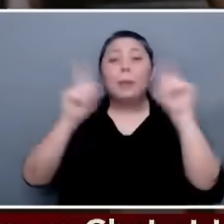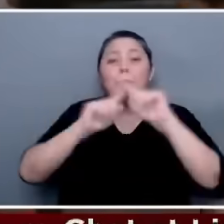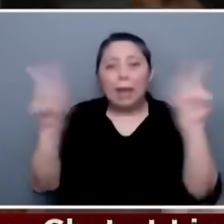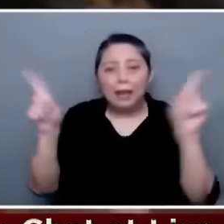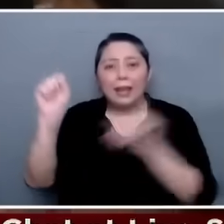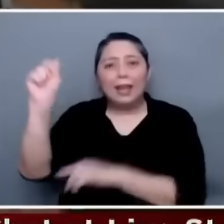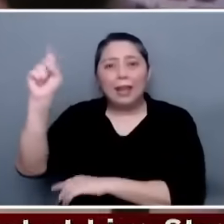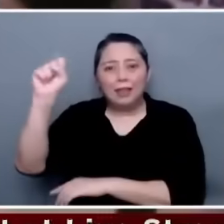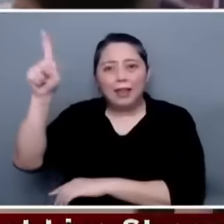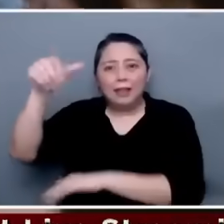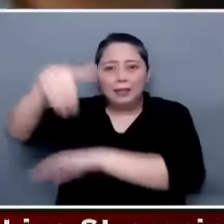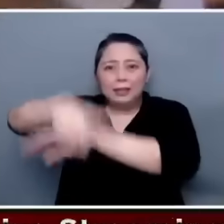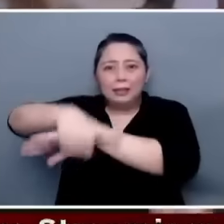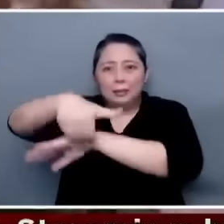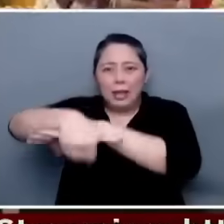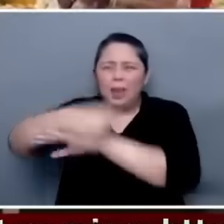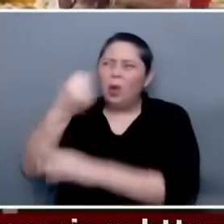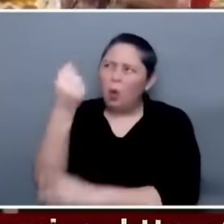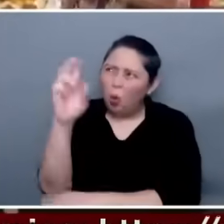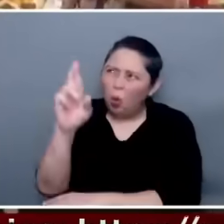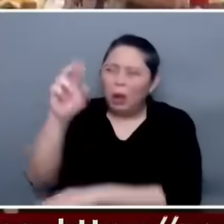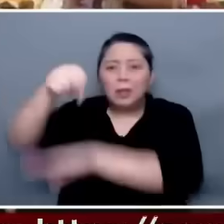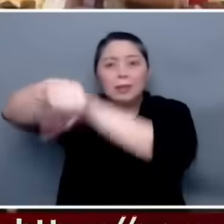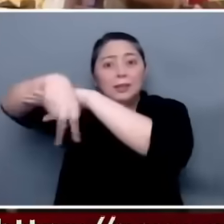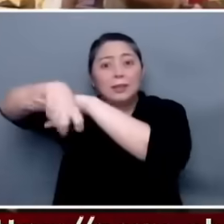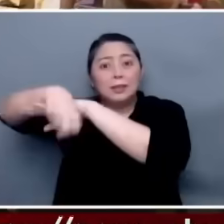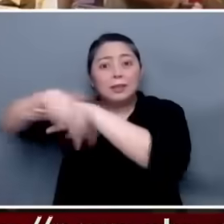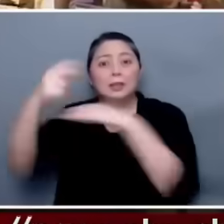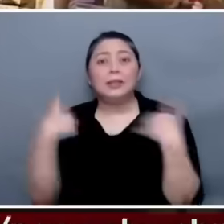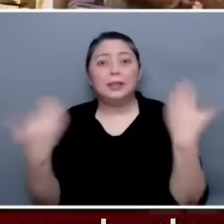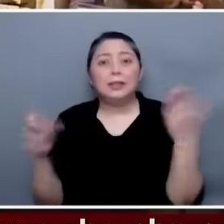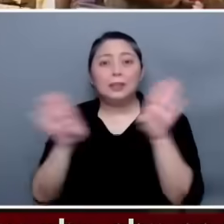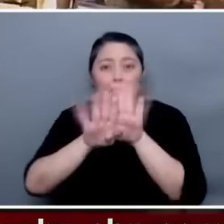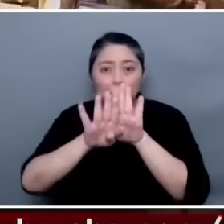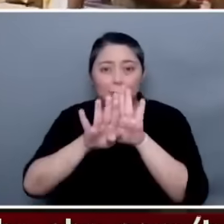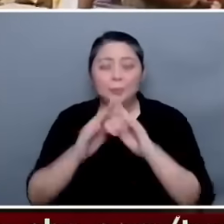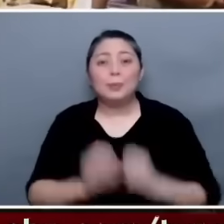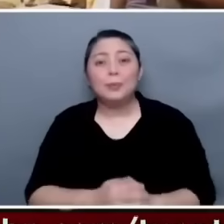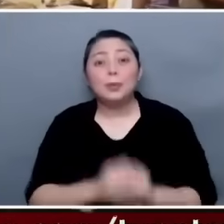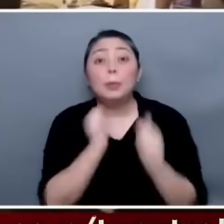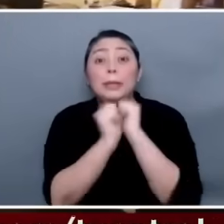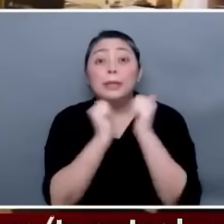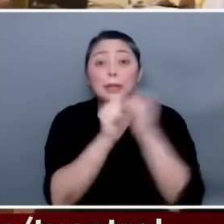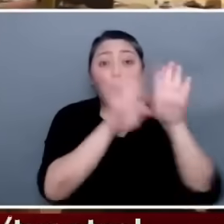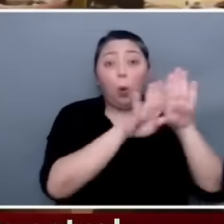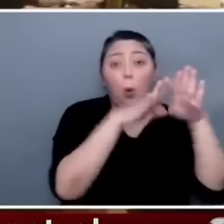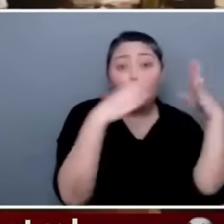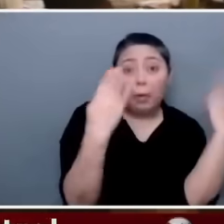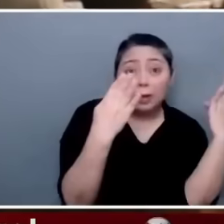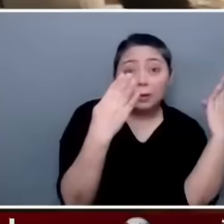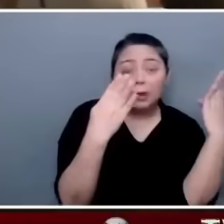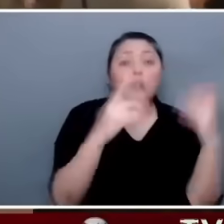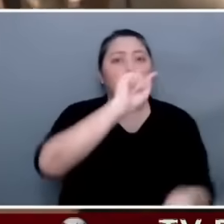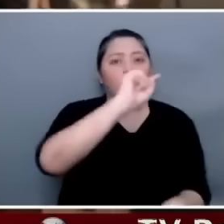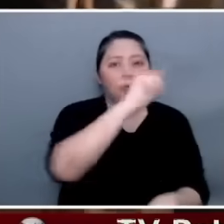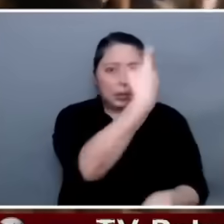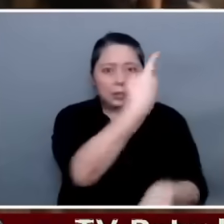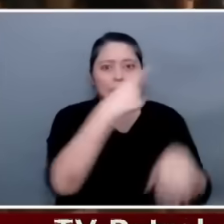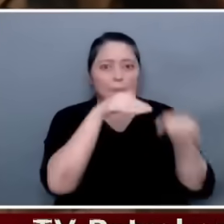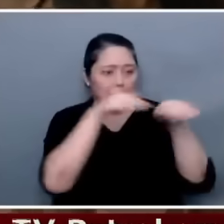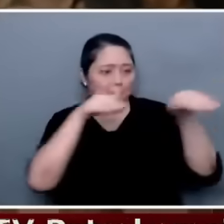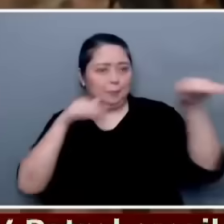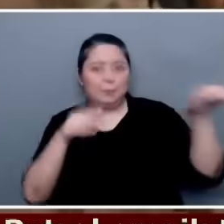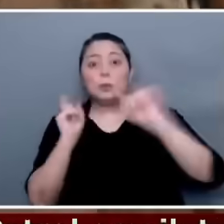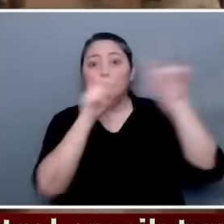12 midnight. So talagang iiwas nila yung pagbubukas sa sakto papasok yung mga tao at iiwas din nila